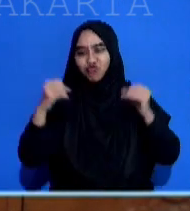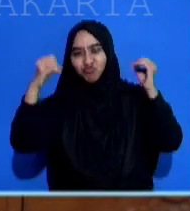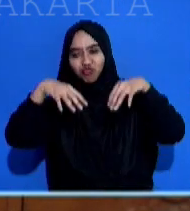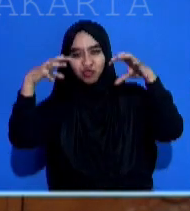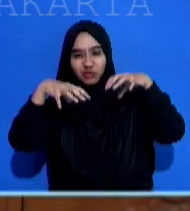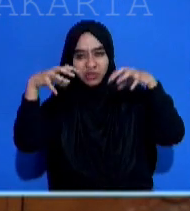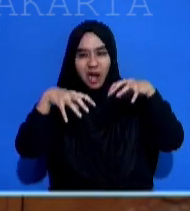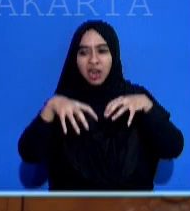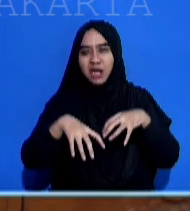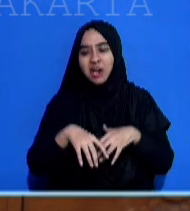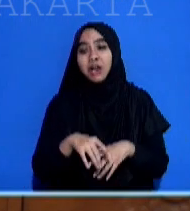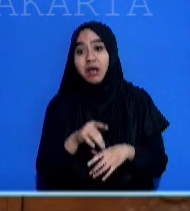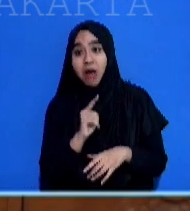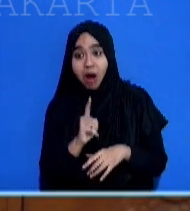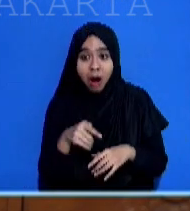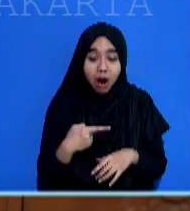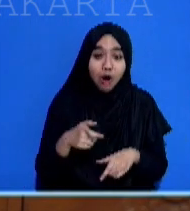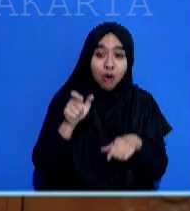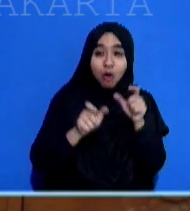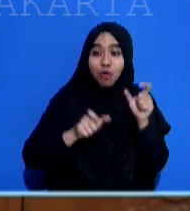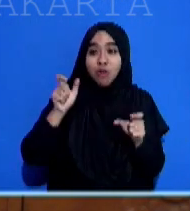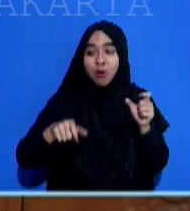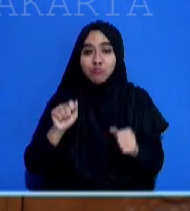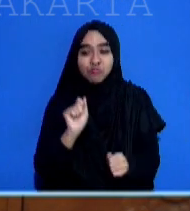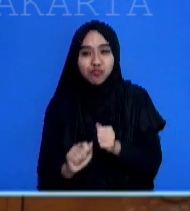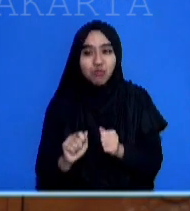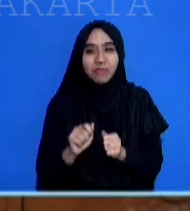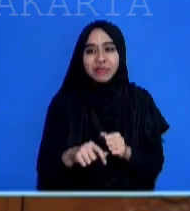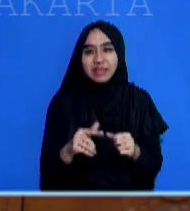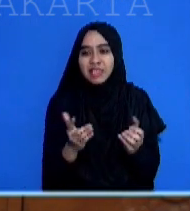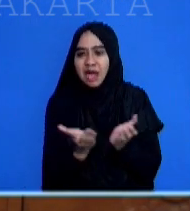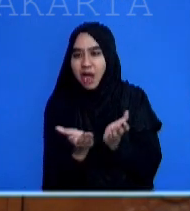rendengenalang kadangin Ar laladan Kabupaten Gunung